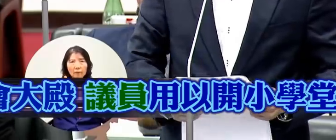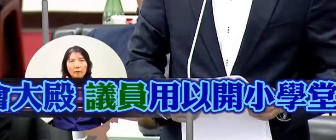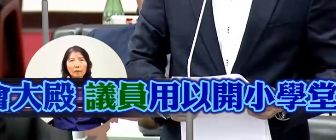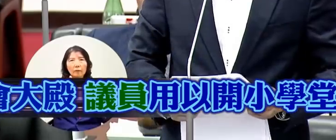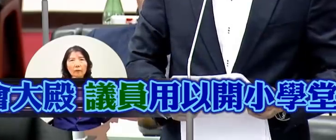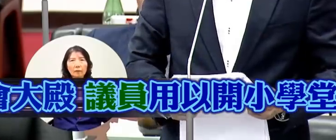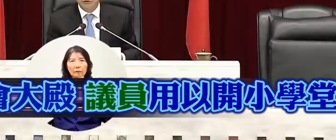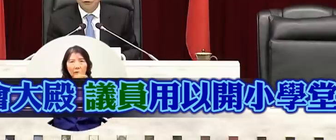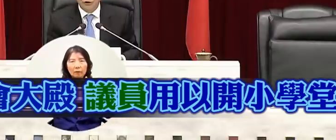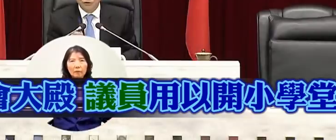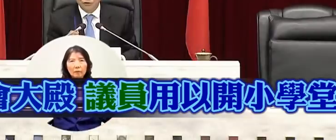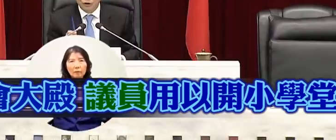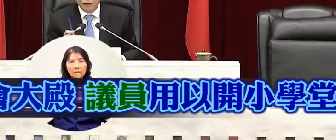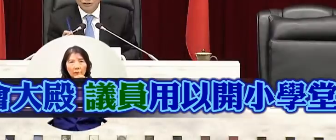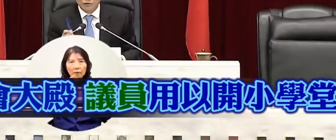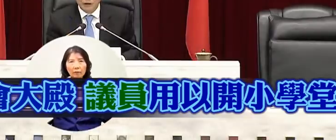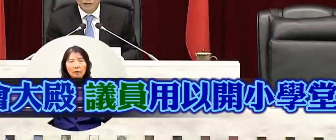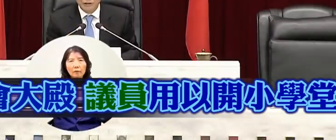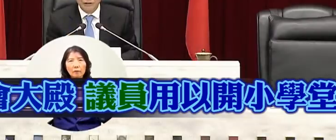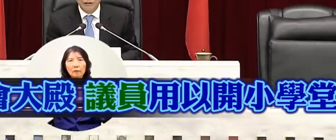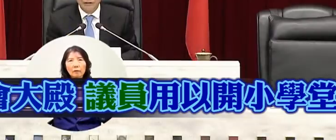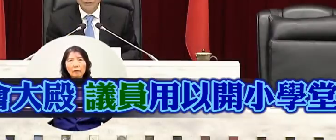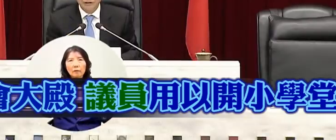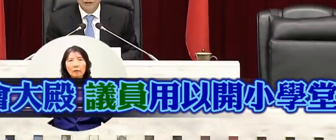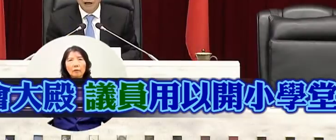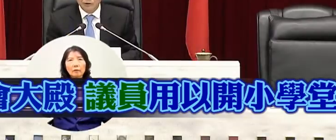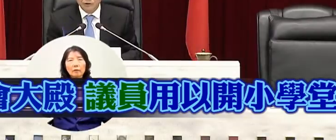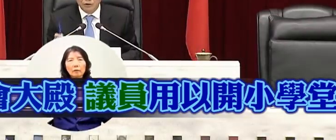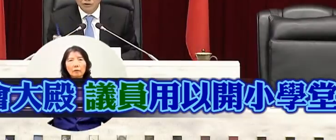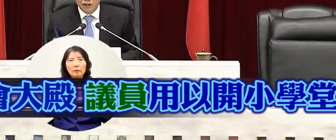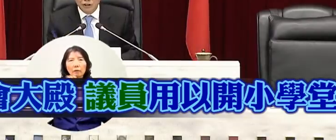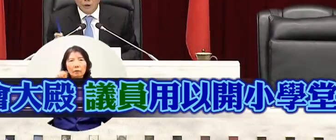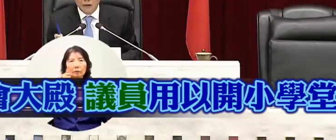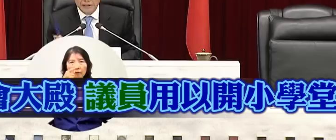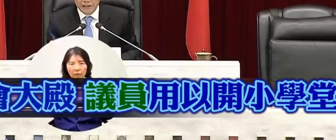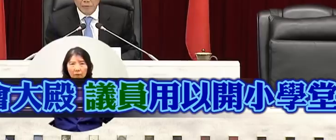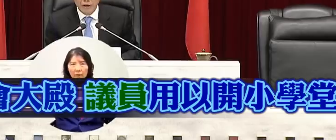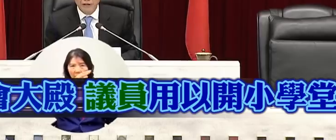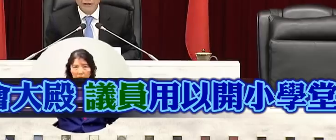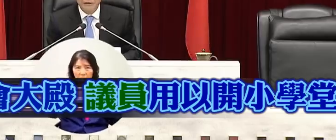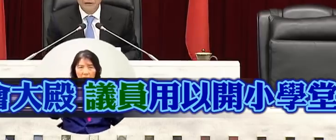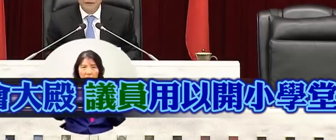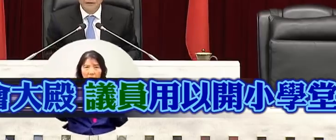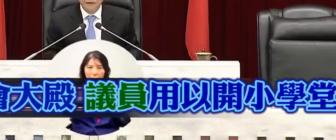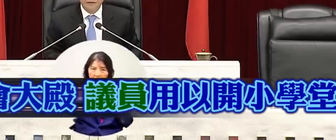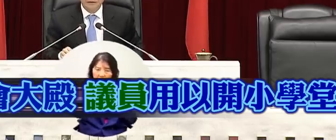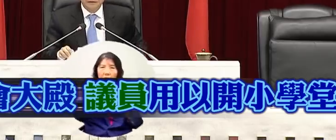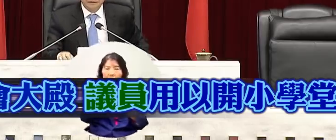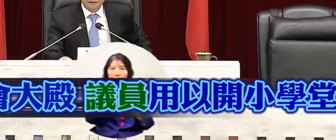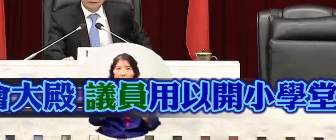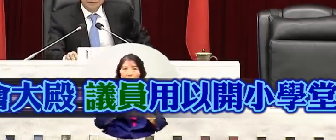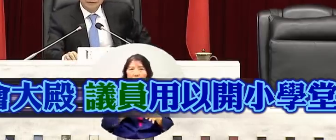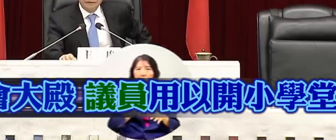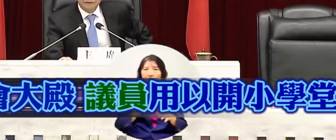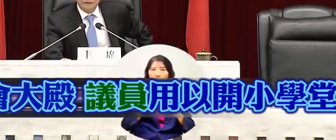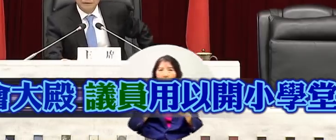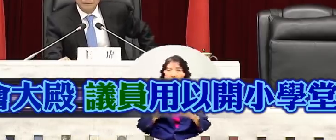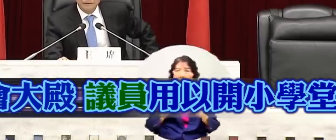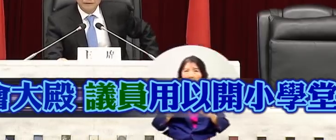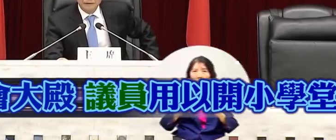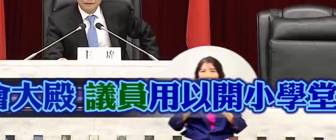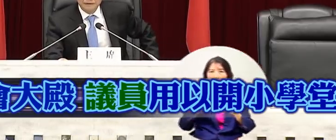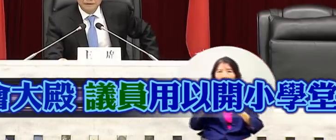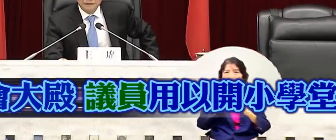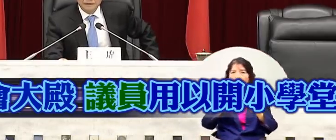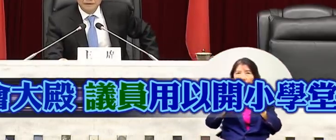的地位很崇高。 你该尊重议事规则的， 是 该尊重做议员的领袖。 议长，现在是台湾是民主法治的